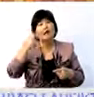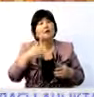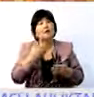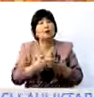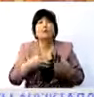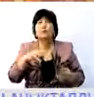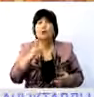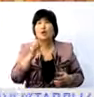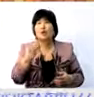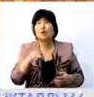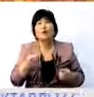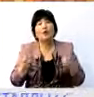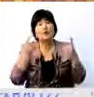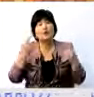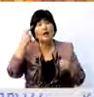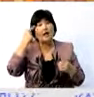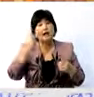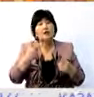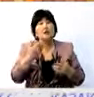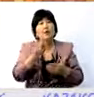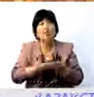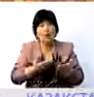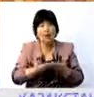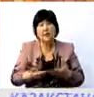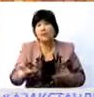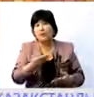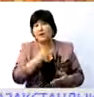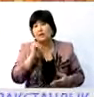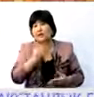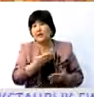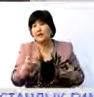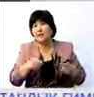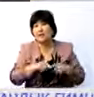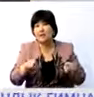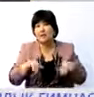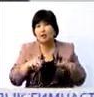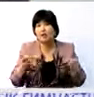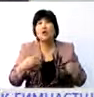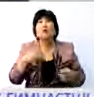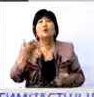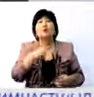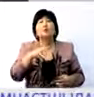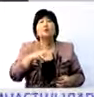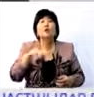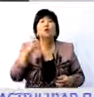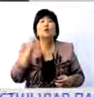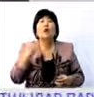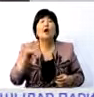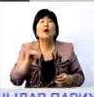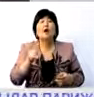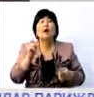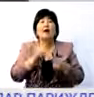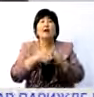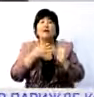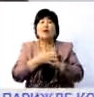Мұстафа Шоқайдың орасан зор ғылыми мұрасын біз жастар арасында насихаттауымыз керек. Біз Мұстафа Шоқай тану арқылы